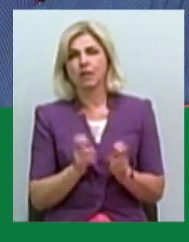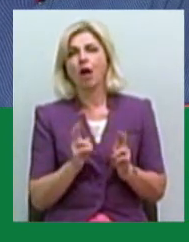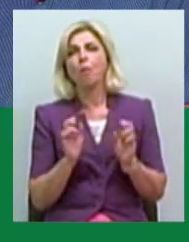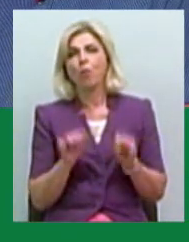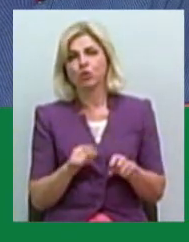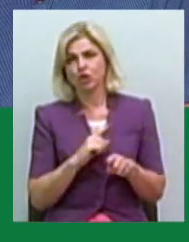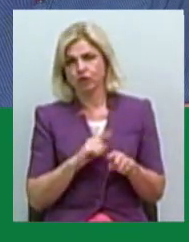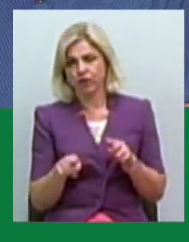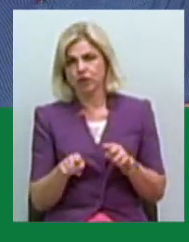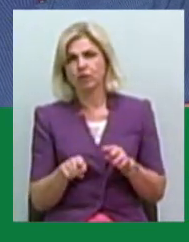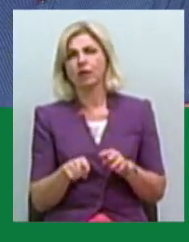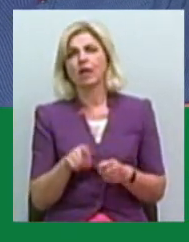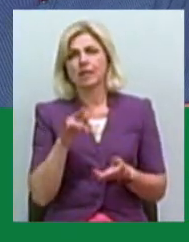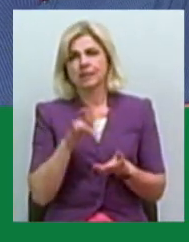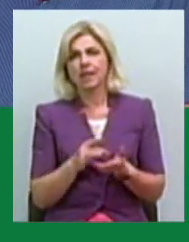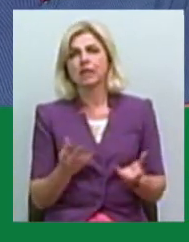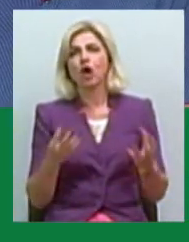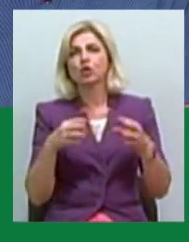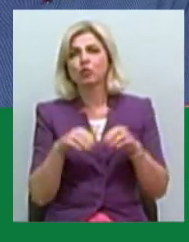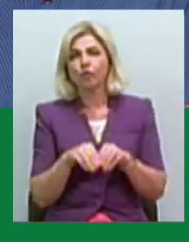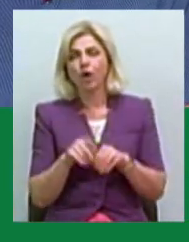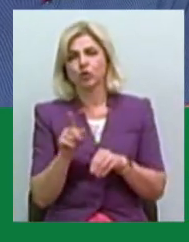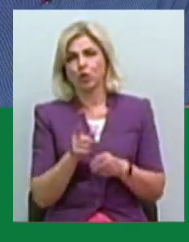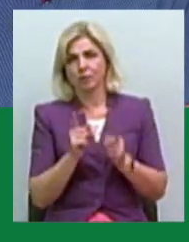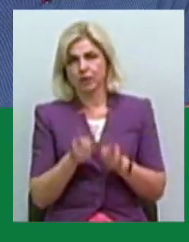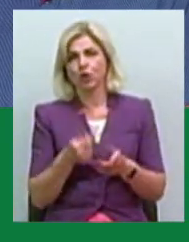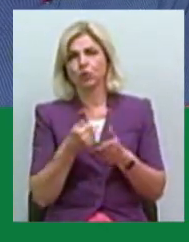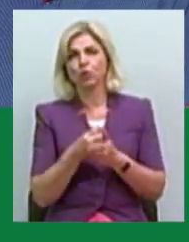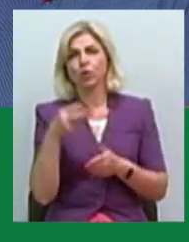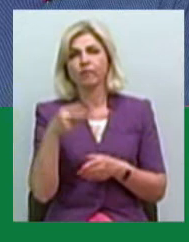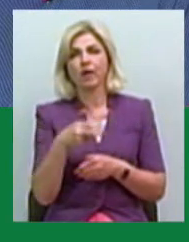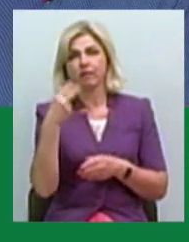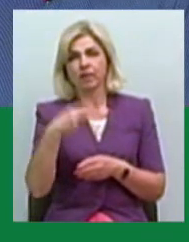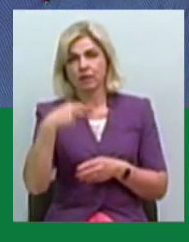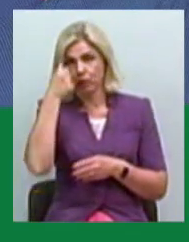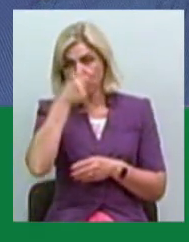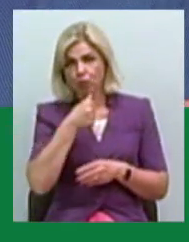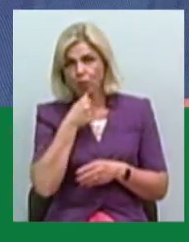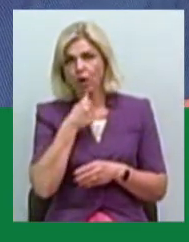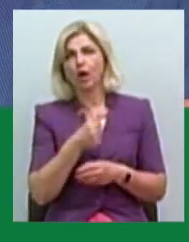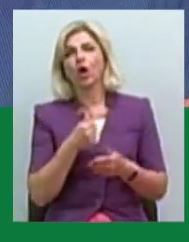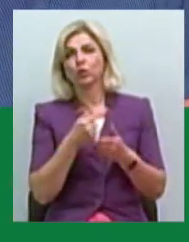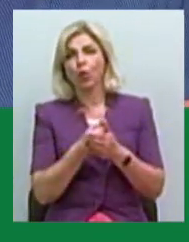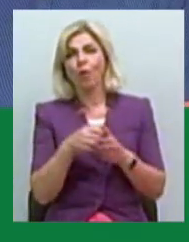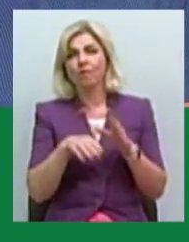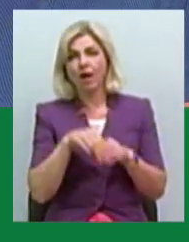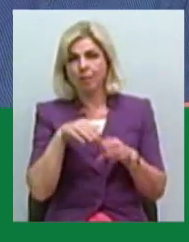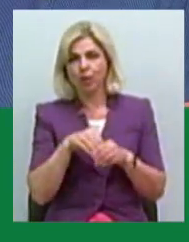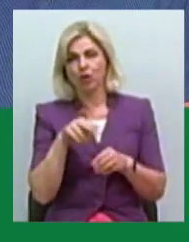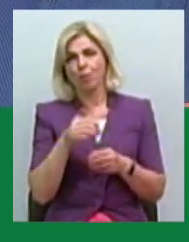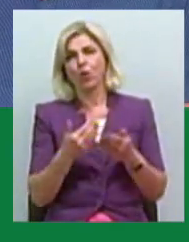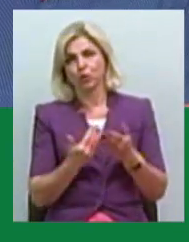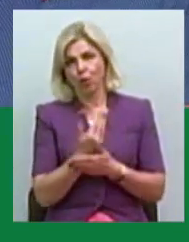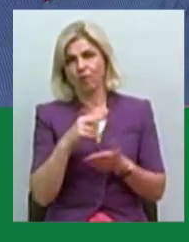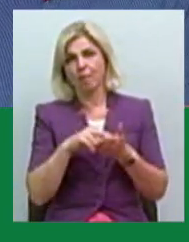швидше, децентралізуватися, от щоб ми вже дійсно до 2020 року дійшли до наших виборів уже по новому